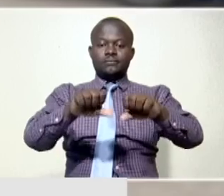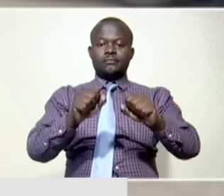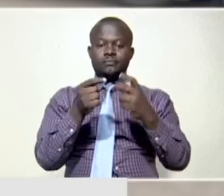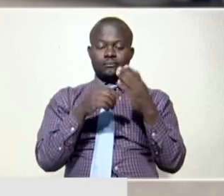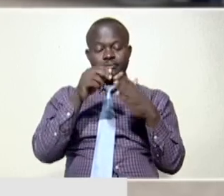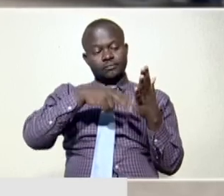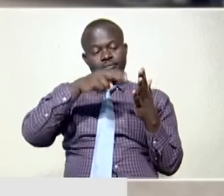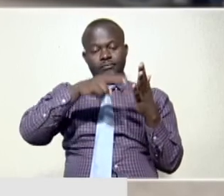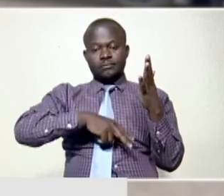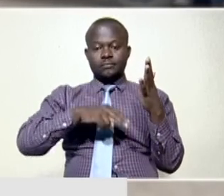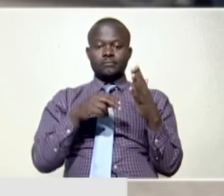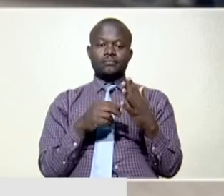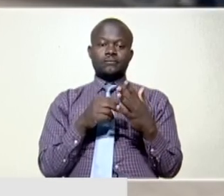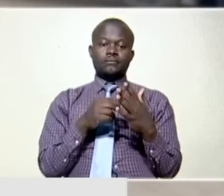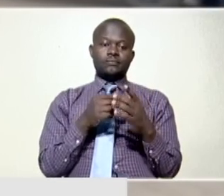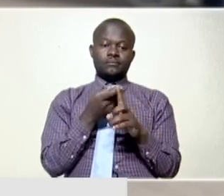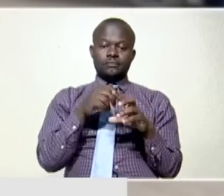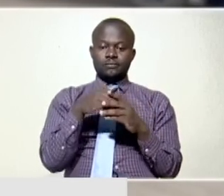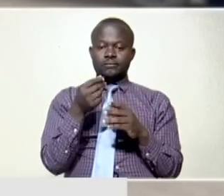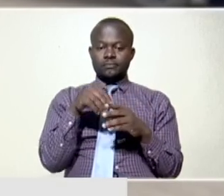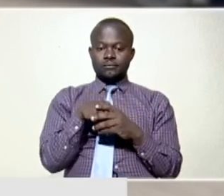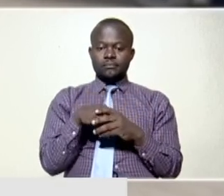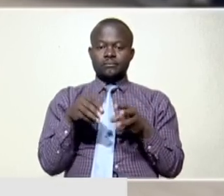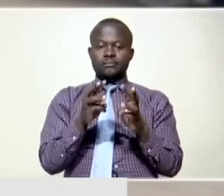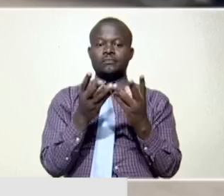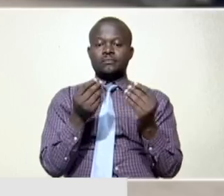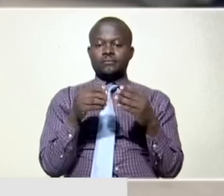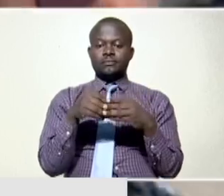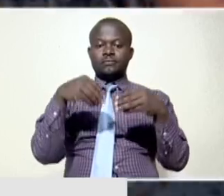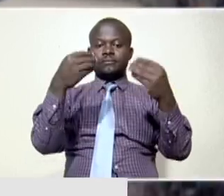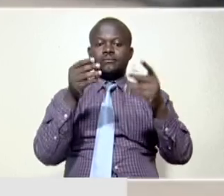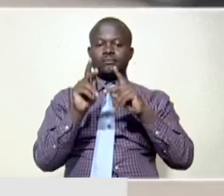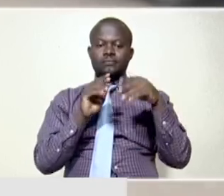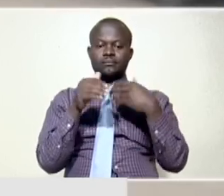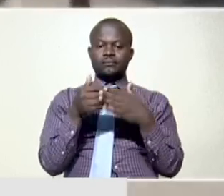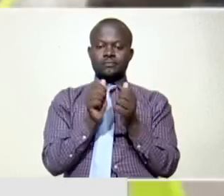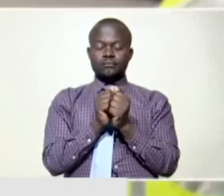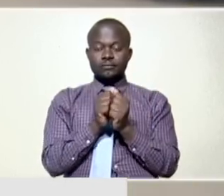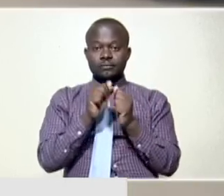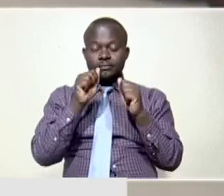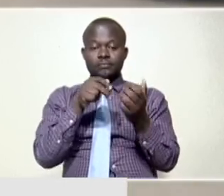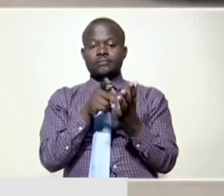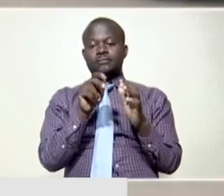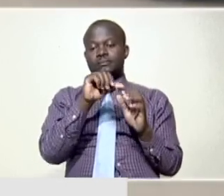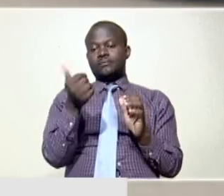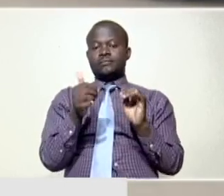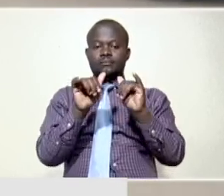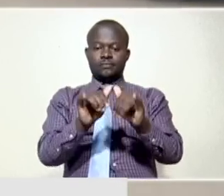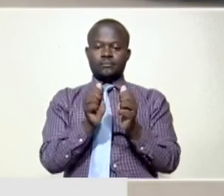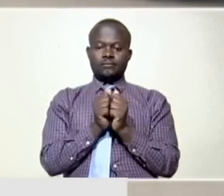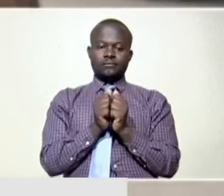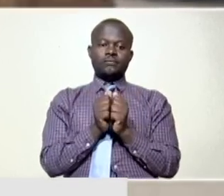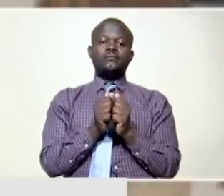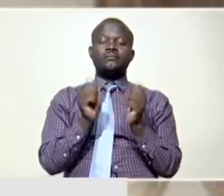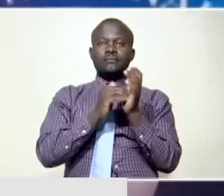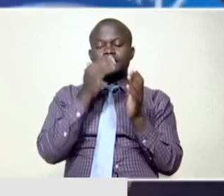ugasoma ugakura amafaranga mu mufuka ku buryo bworoshye ukayabara ukamenya ayo wishyura ntasigaye ukamenya